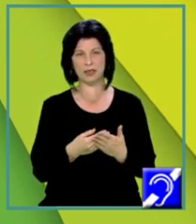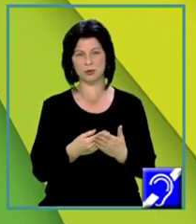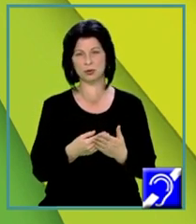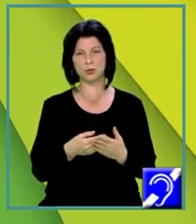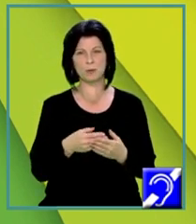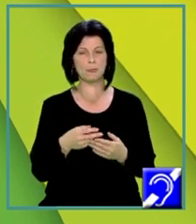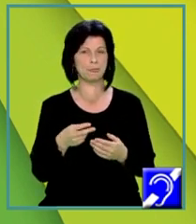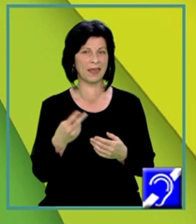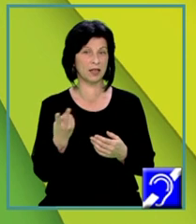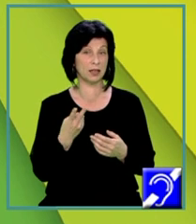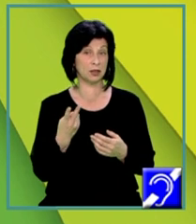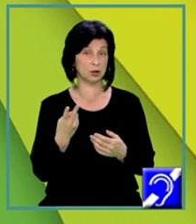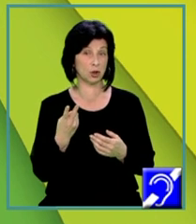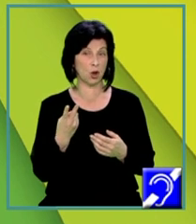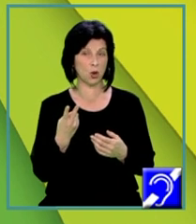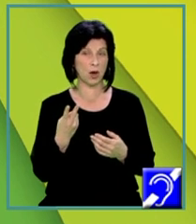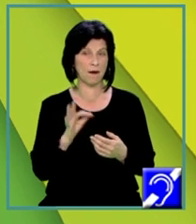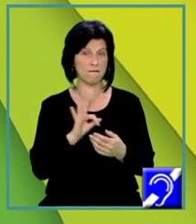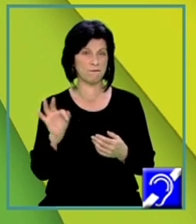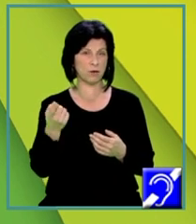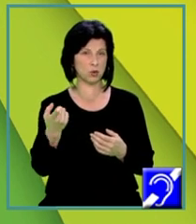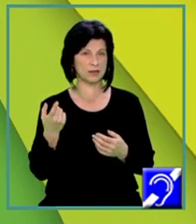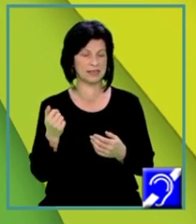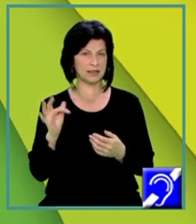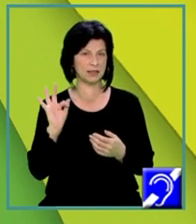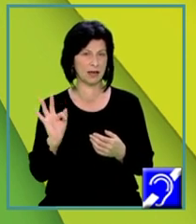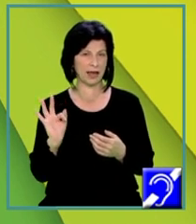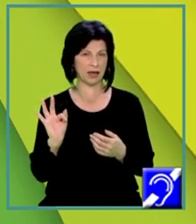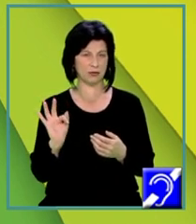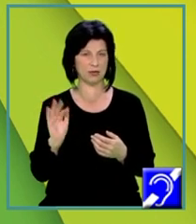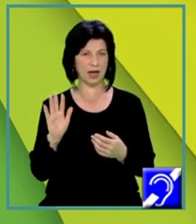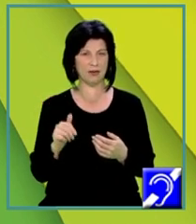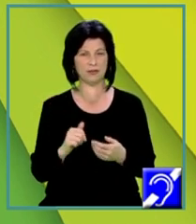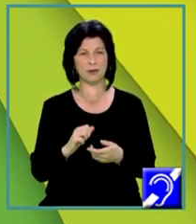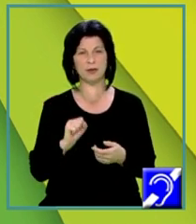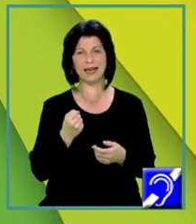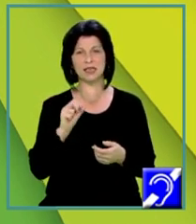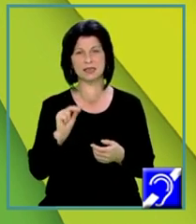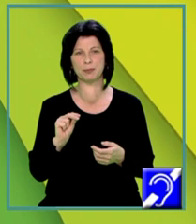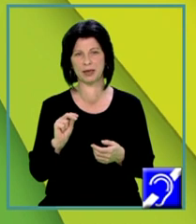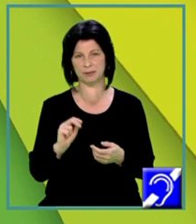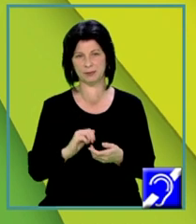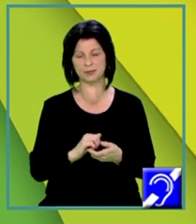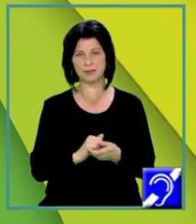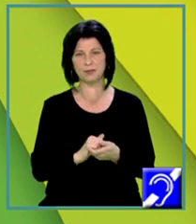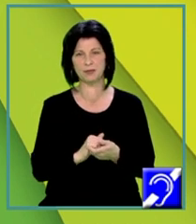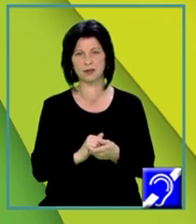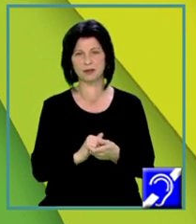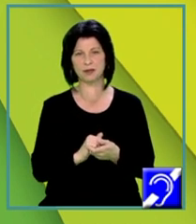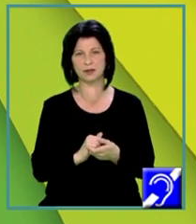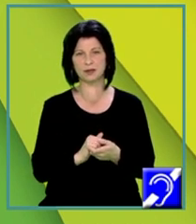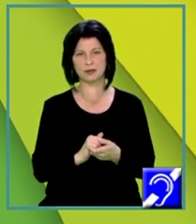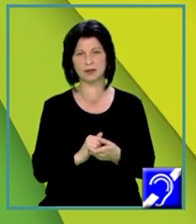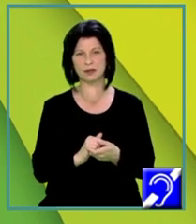definim funcțiile s și p logic sumă produs este x este funcția excludem punctul x